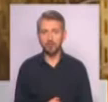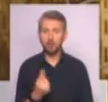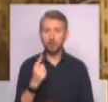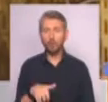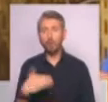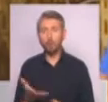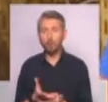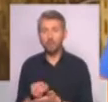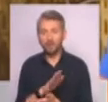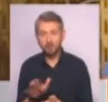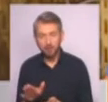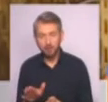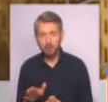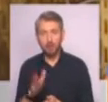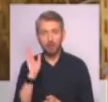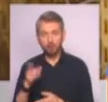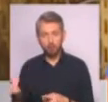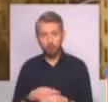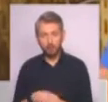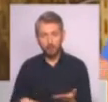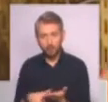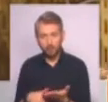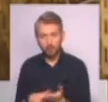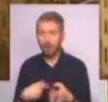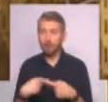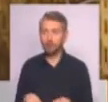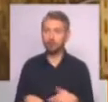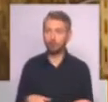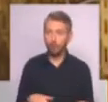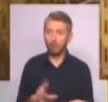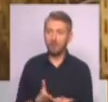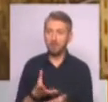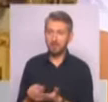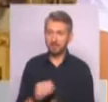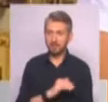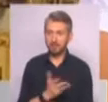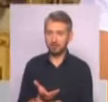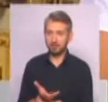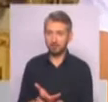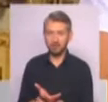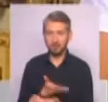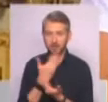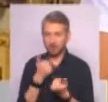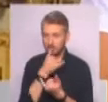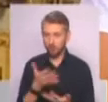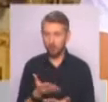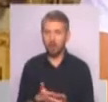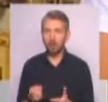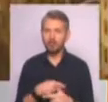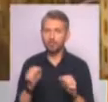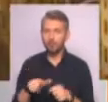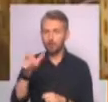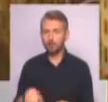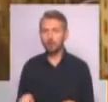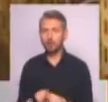не заплатиш, будеш позбавлений субсидії, а з іншого боку заплатити фізично немає можливості. Немає. Чи може особа в